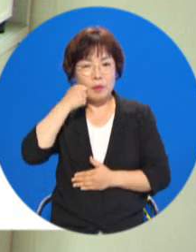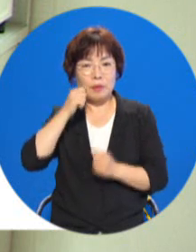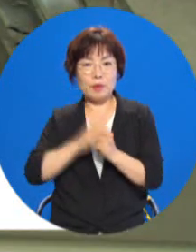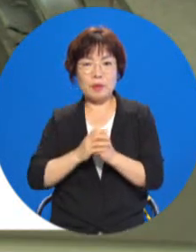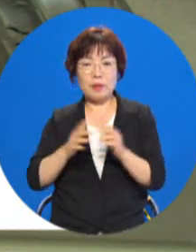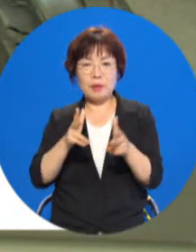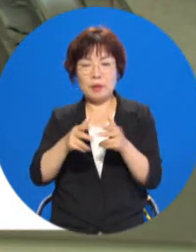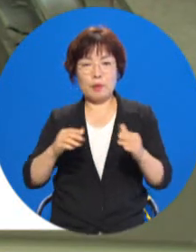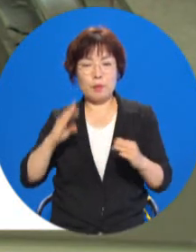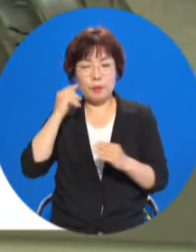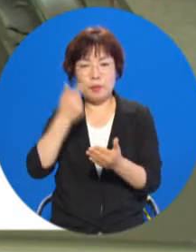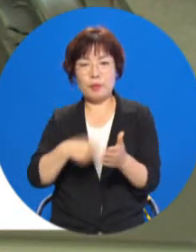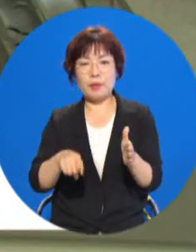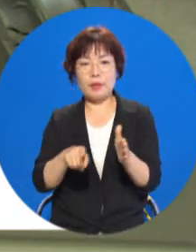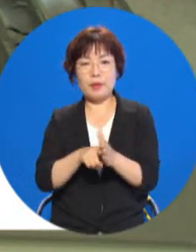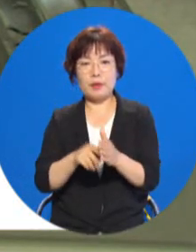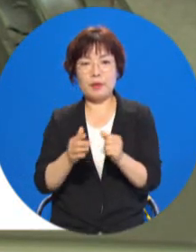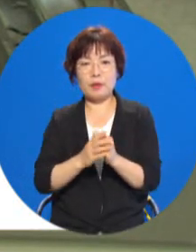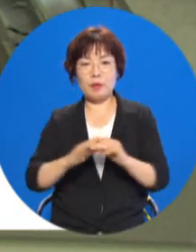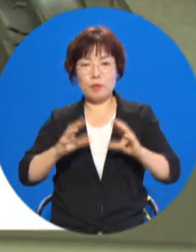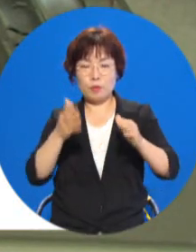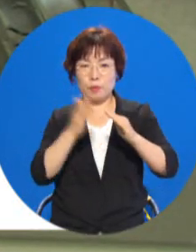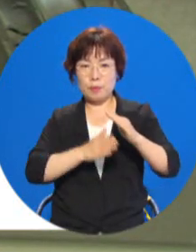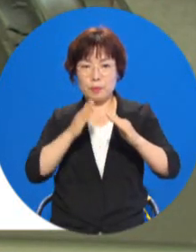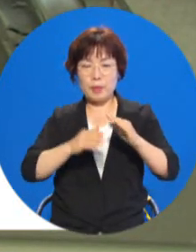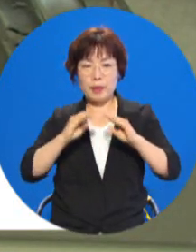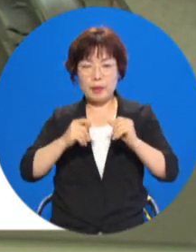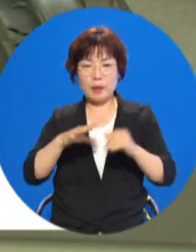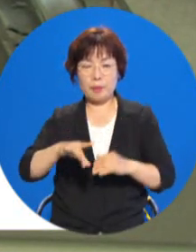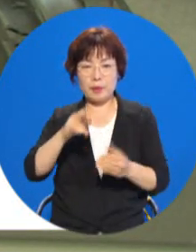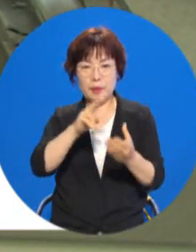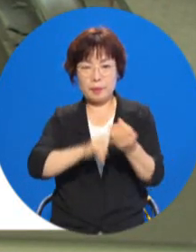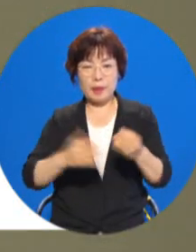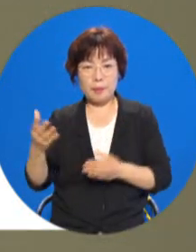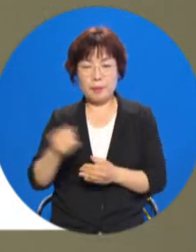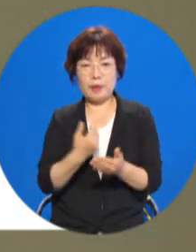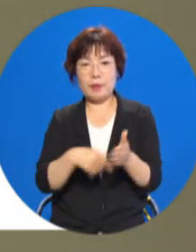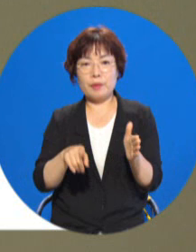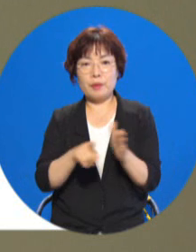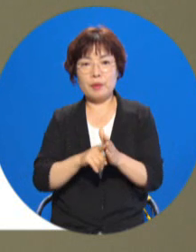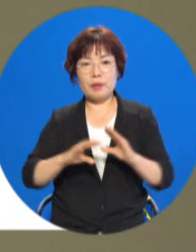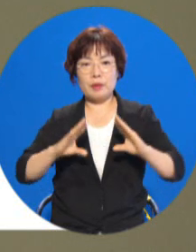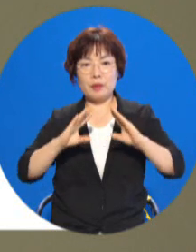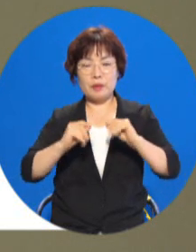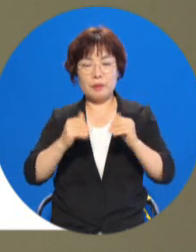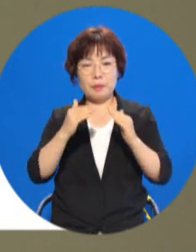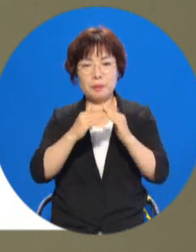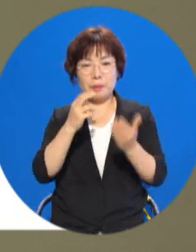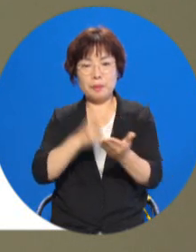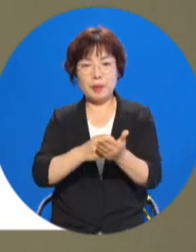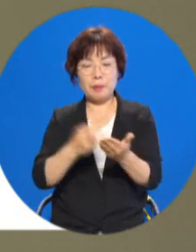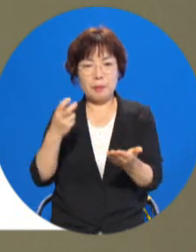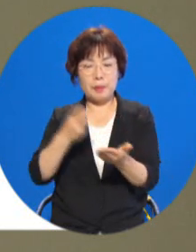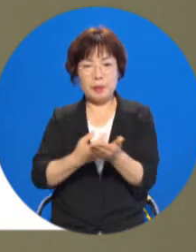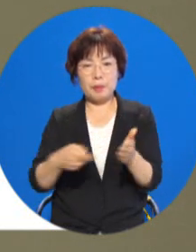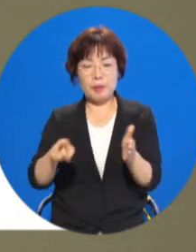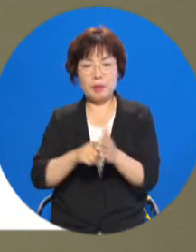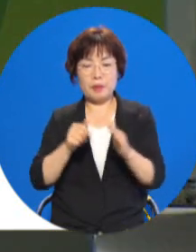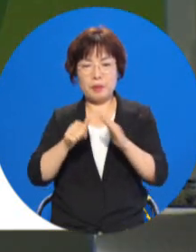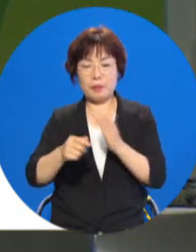사업의 원활한 추진을 위해 국공유지를 우선 매각하거나 임대할 수 있도록 주택법 개정 법률안을 대표